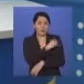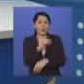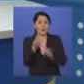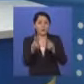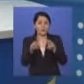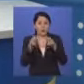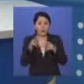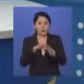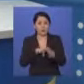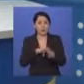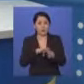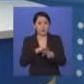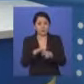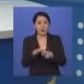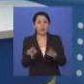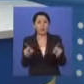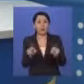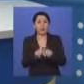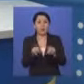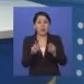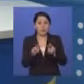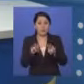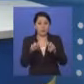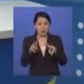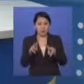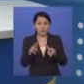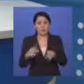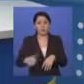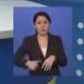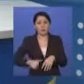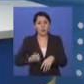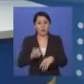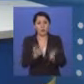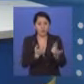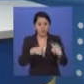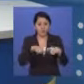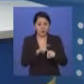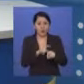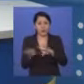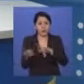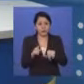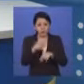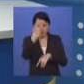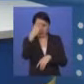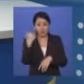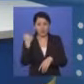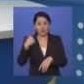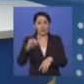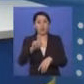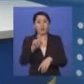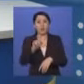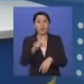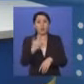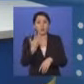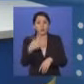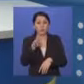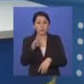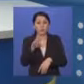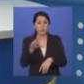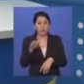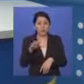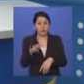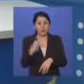атқарған жұмысын бағалау ғана емес, сонымен қатар мамандық беделін арттыру мақсатында ұйымдастырылған шара. Дәстүрге сай жеңімпаздарға 150-200